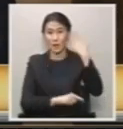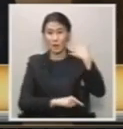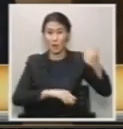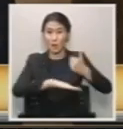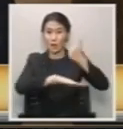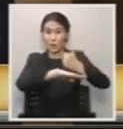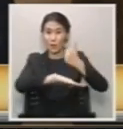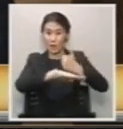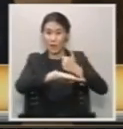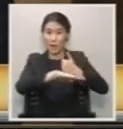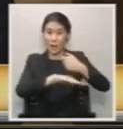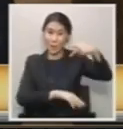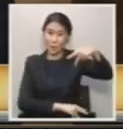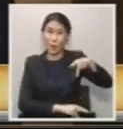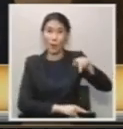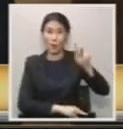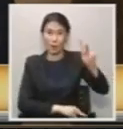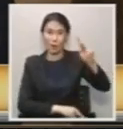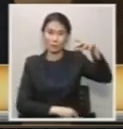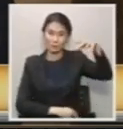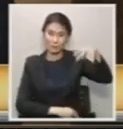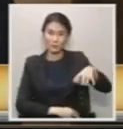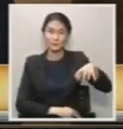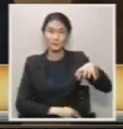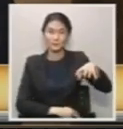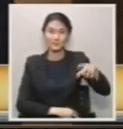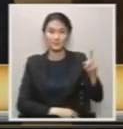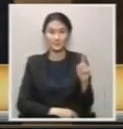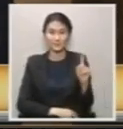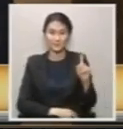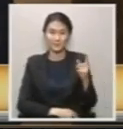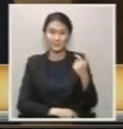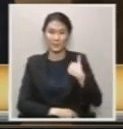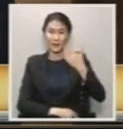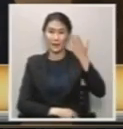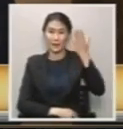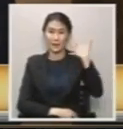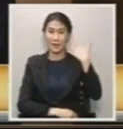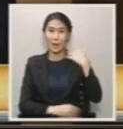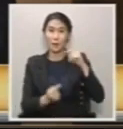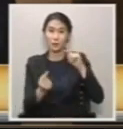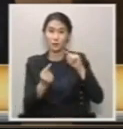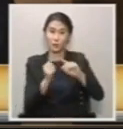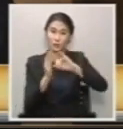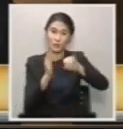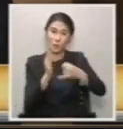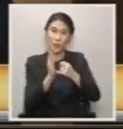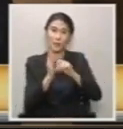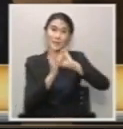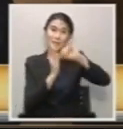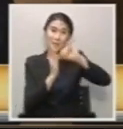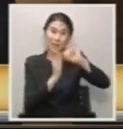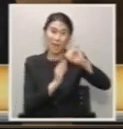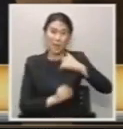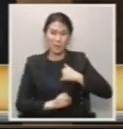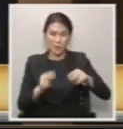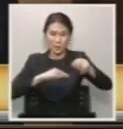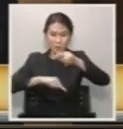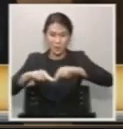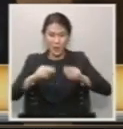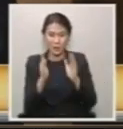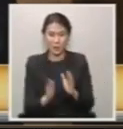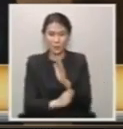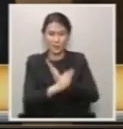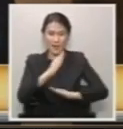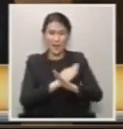กรมส่งเสริมคุณภาพชีวิตคนพิการนั้นได้เดินทางไปถึงจังหวัดเชียงใหม่นะครับไปดูแลคนพิการที่พิการครึ่